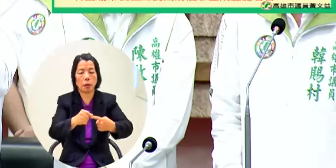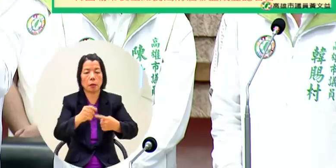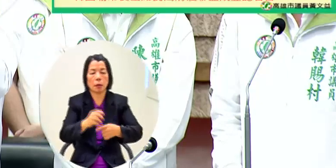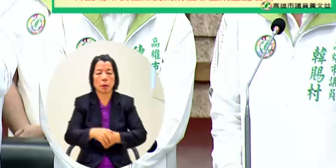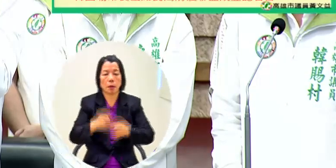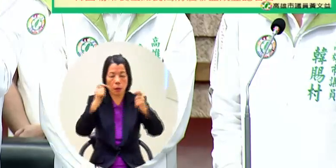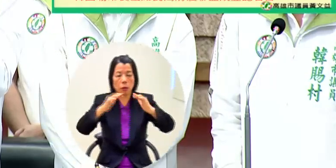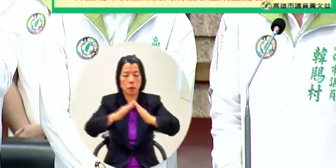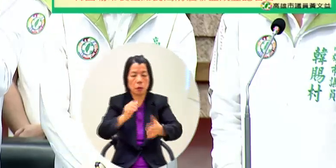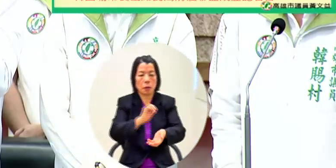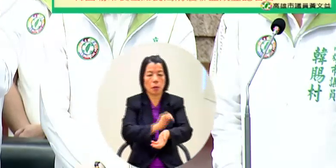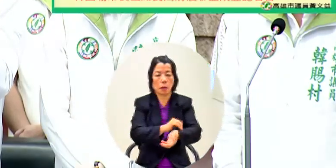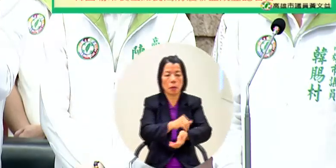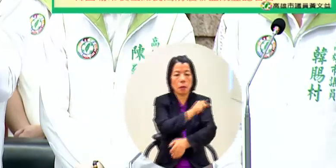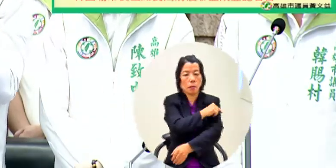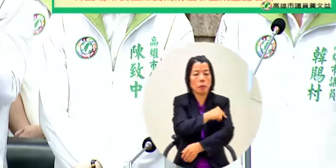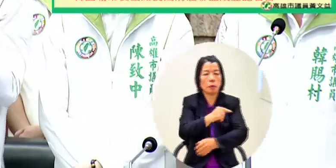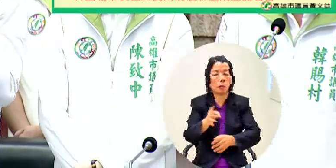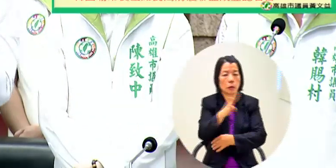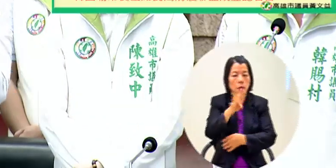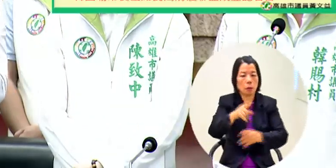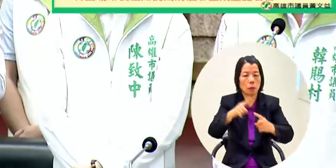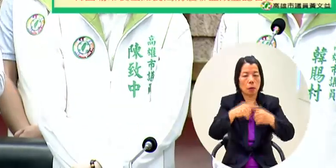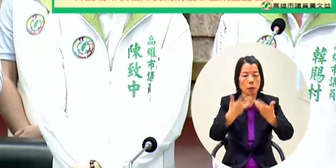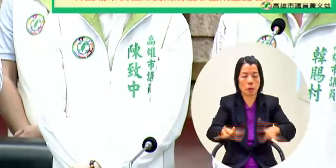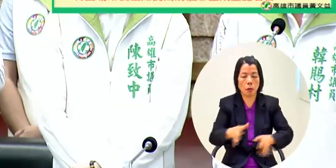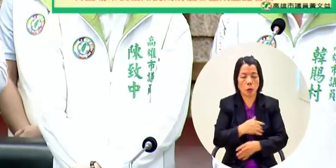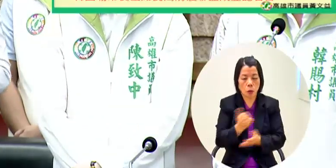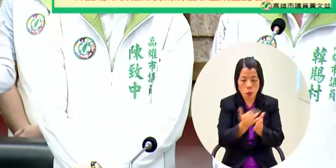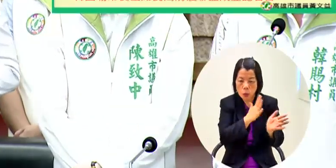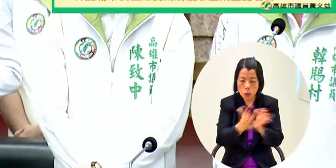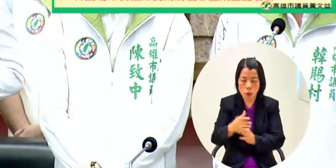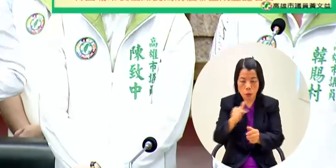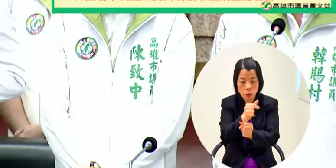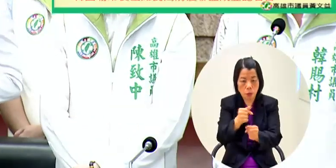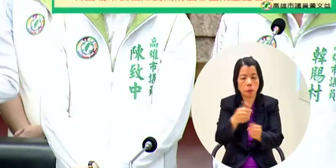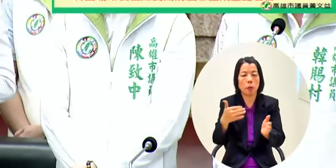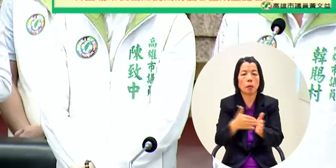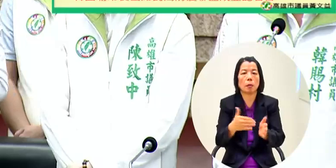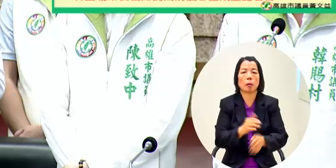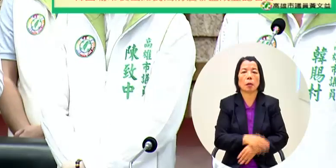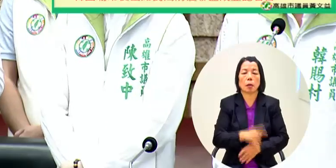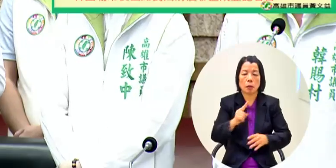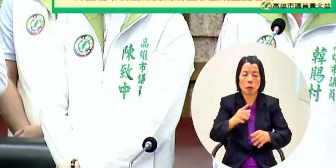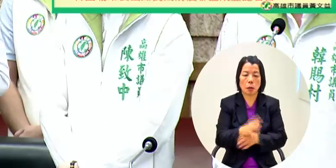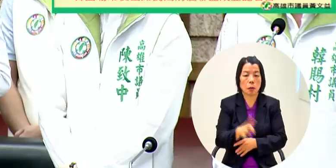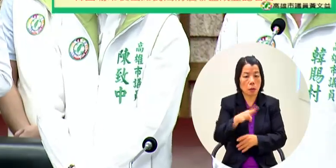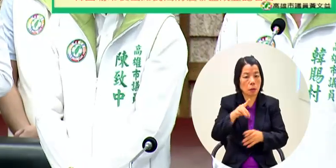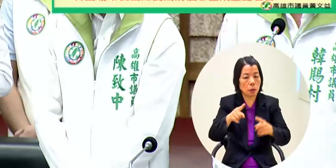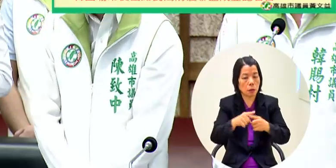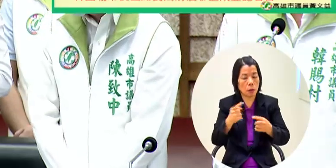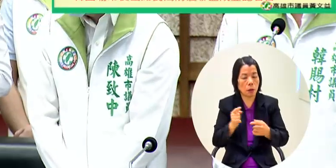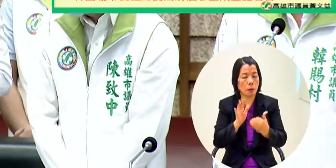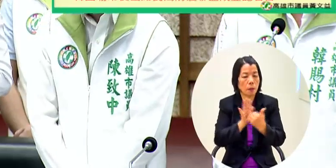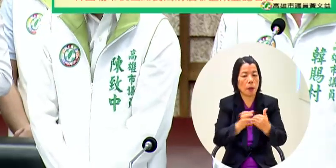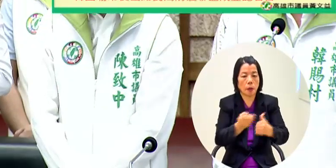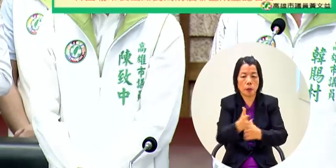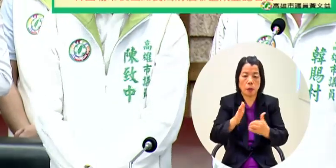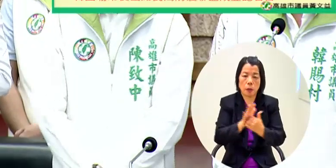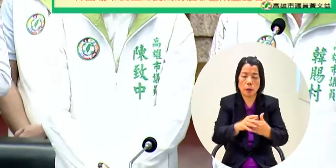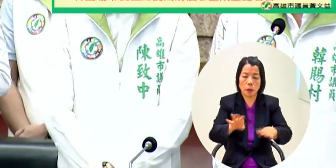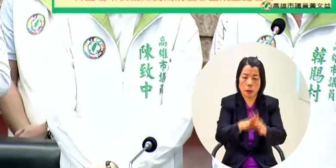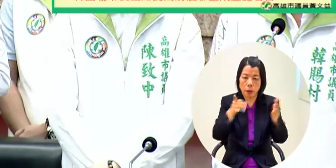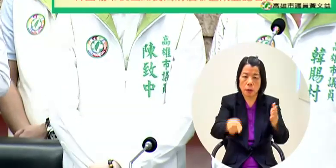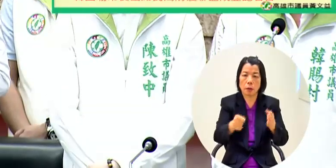人员4000多位。市政府这边已经把预算都准备好了，我们希望这4000多位防护人员立刻开始全